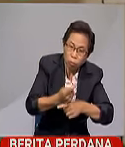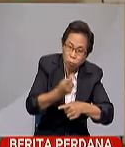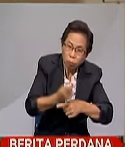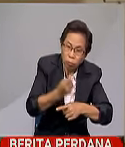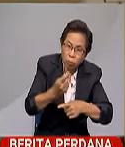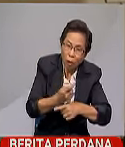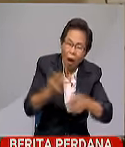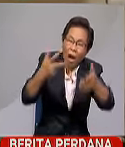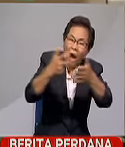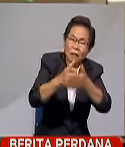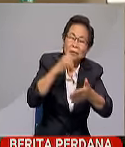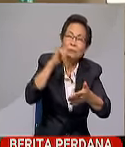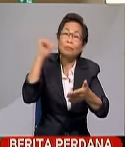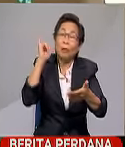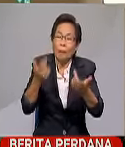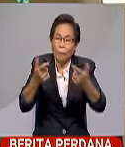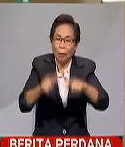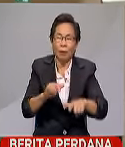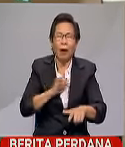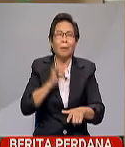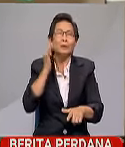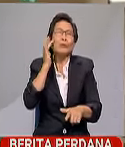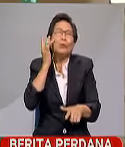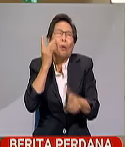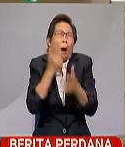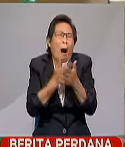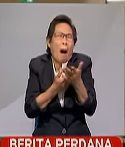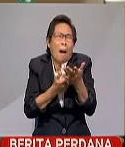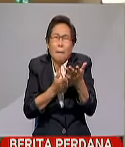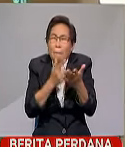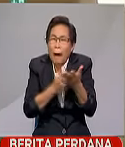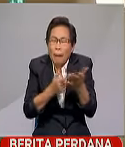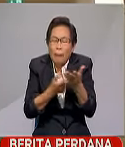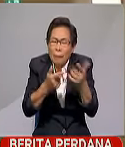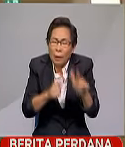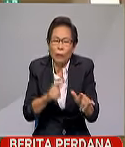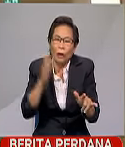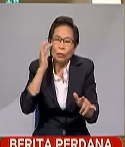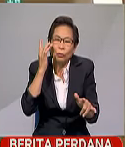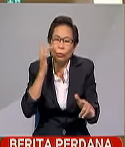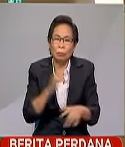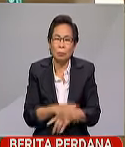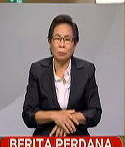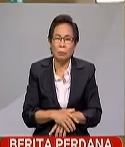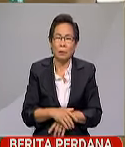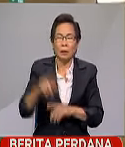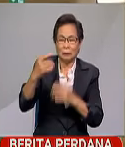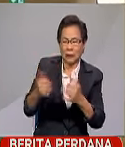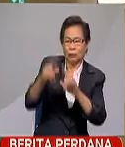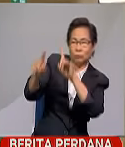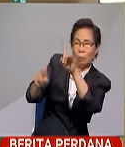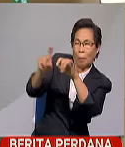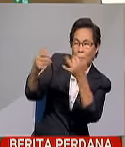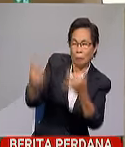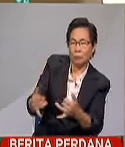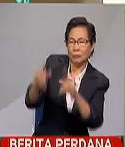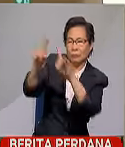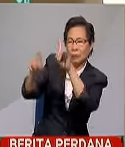accident yesterday. I don't know the exact details of what happened, and I believe there's some inquiry into that at the moment, so it would be wrong